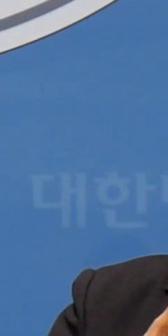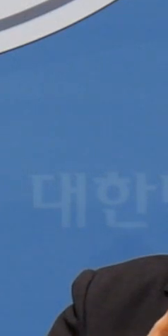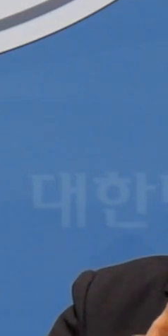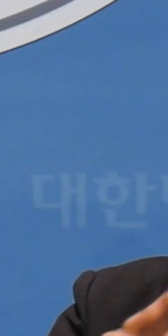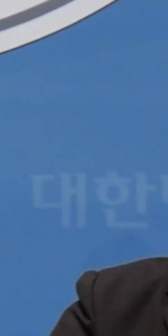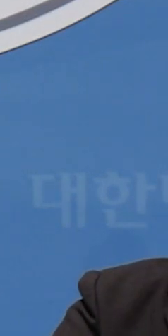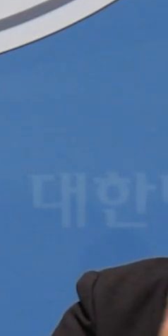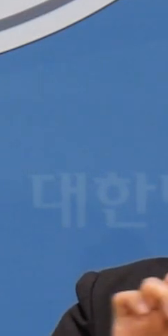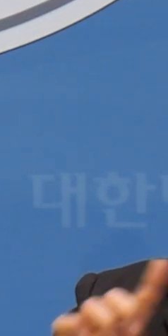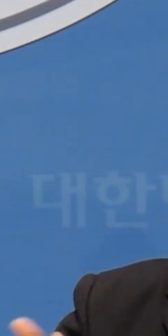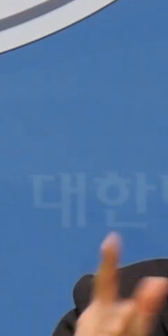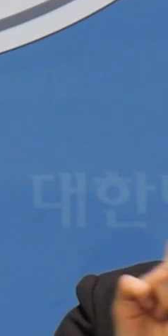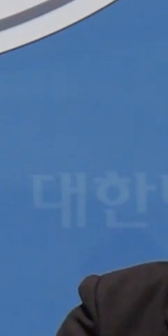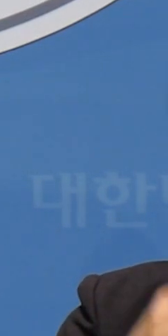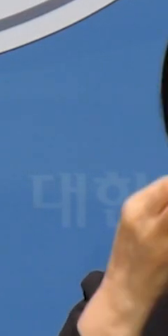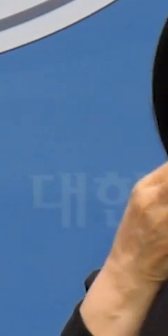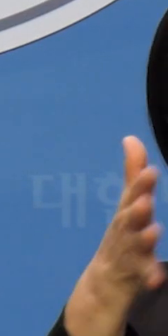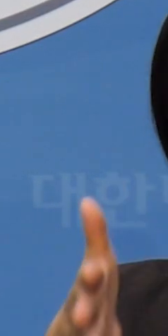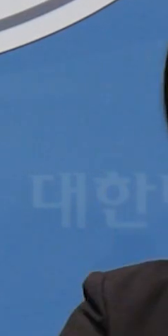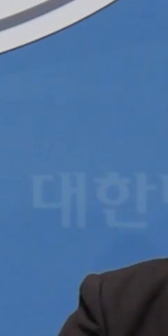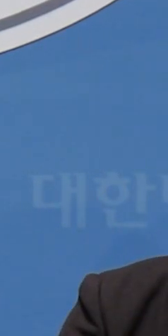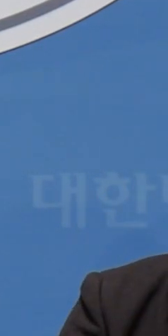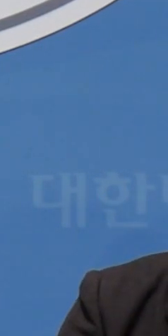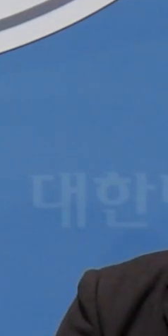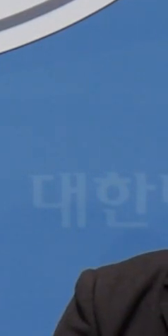통하지 않는다는 사실을 보여주고 있습니다.